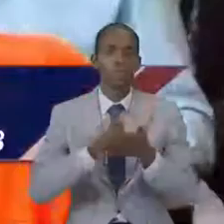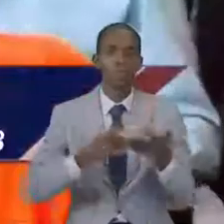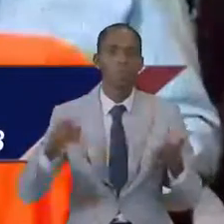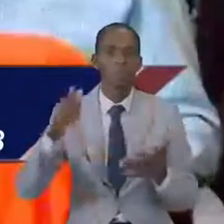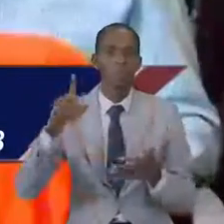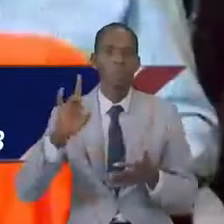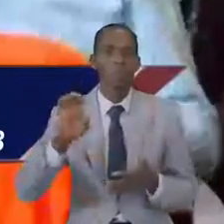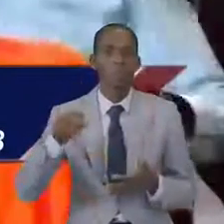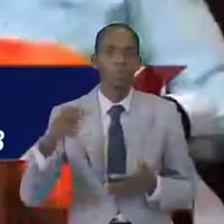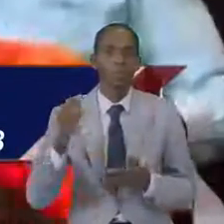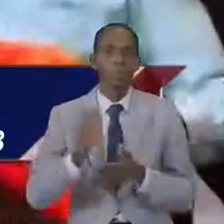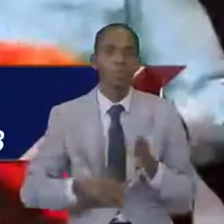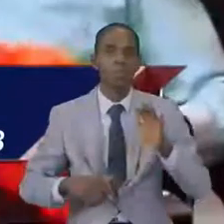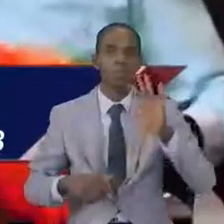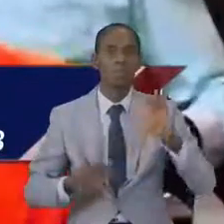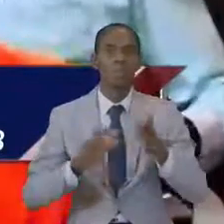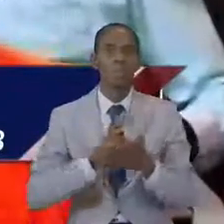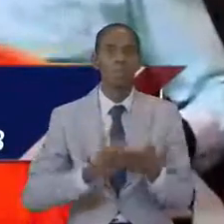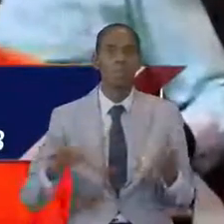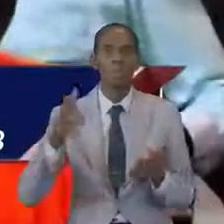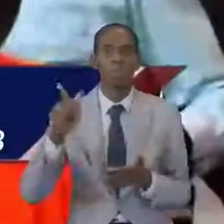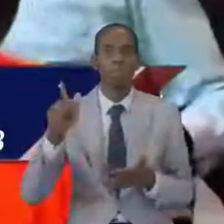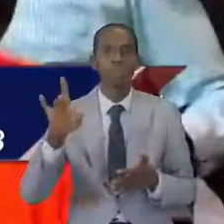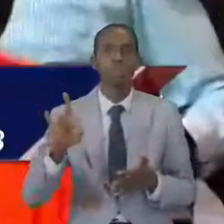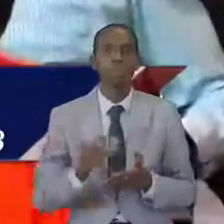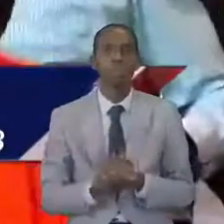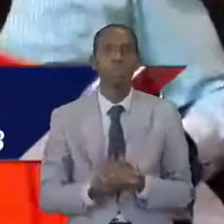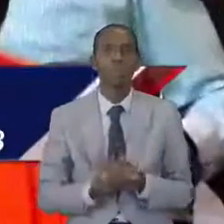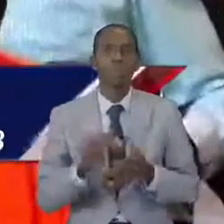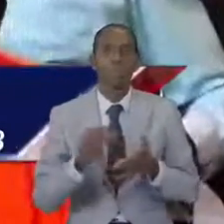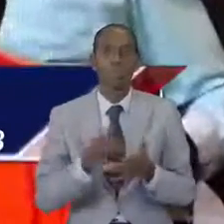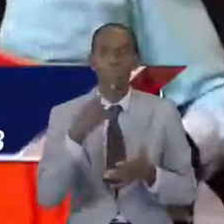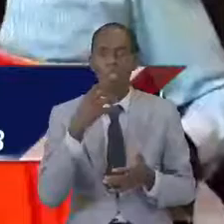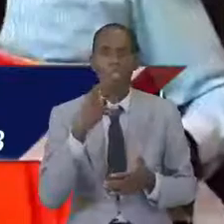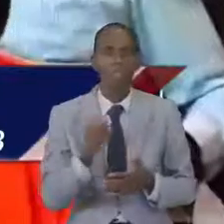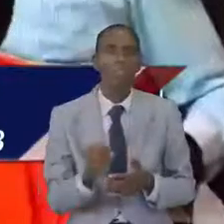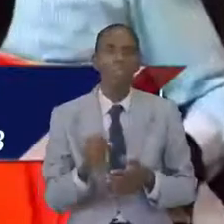Ephésiens chapitre 5 verset 28